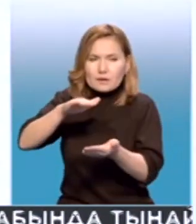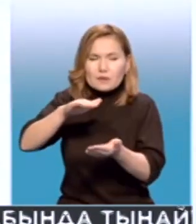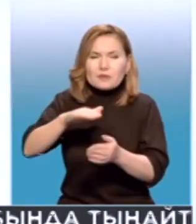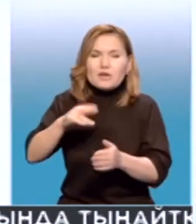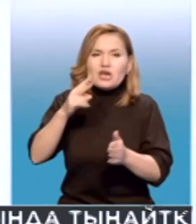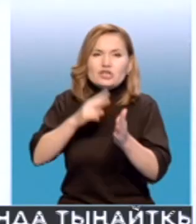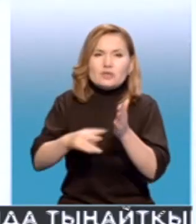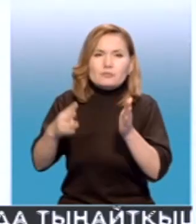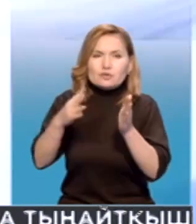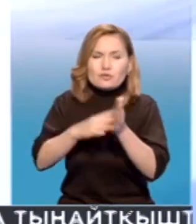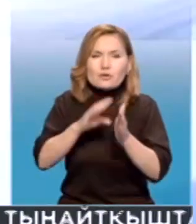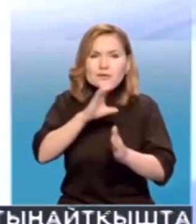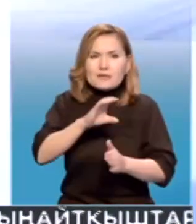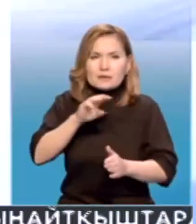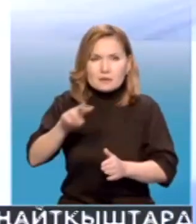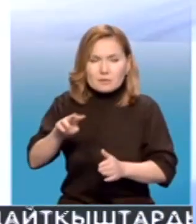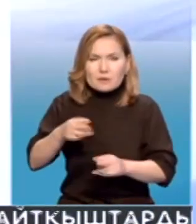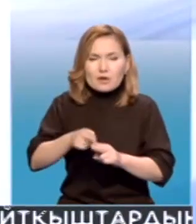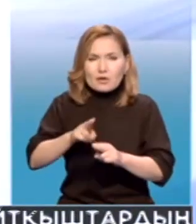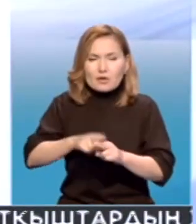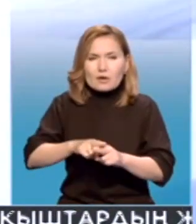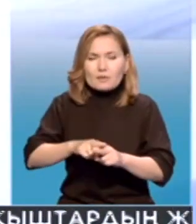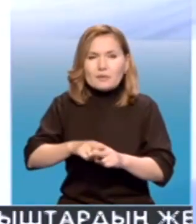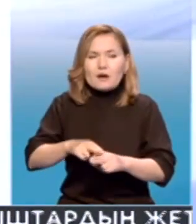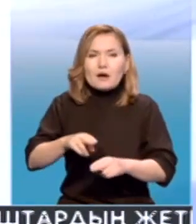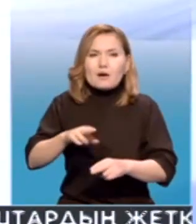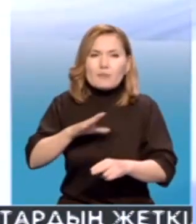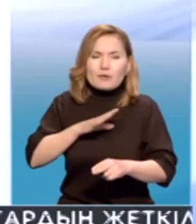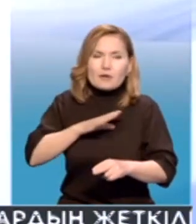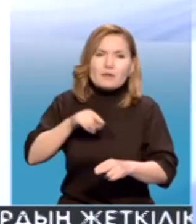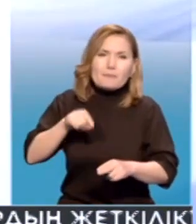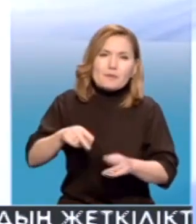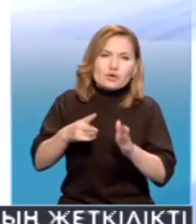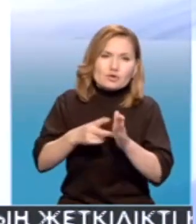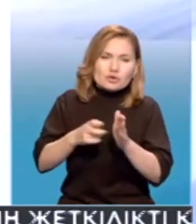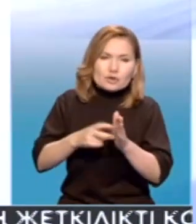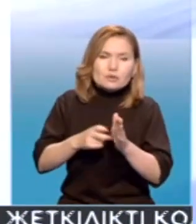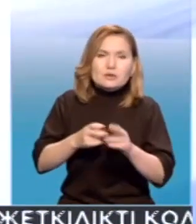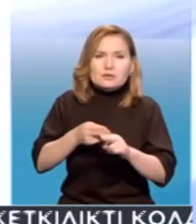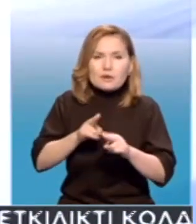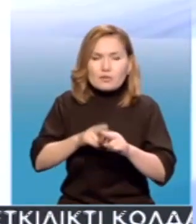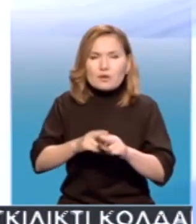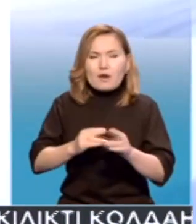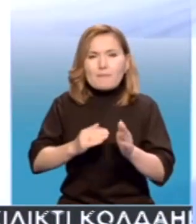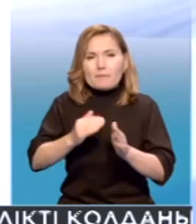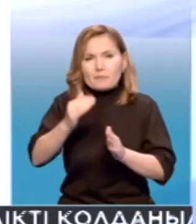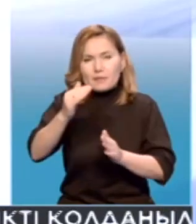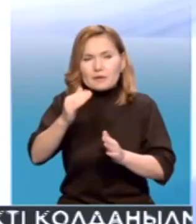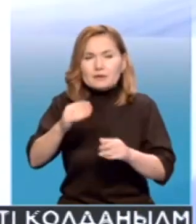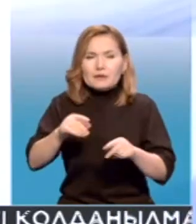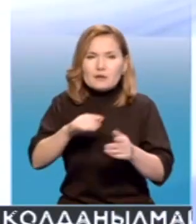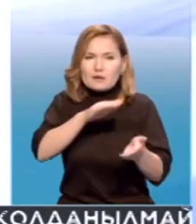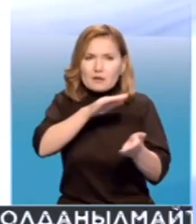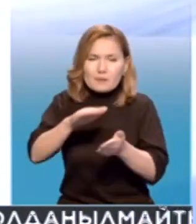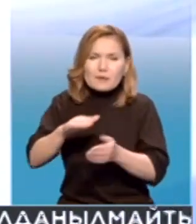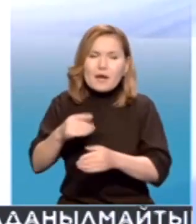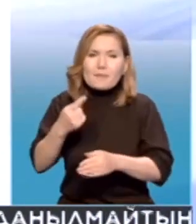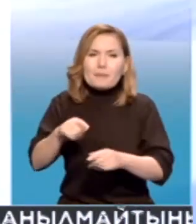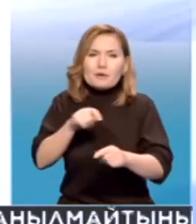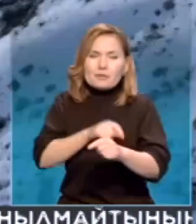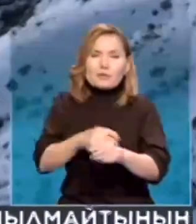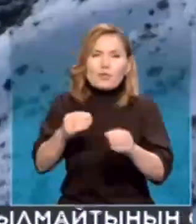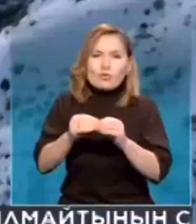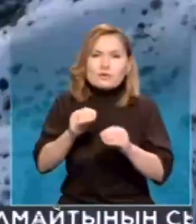79 сантиметр. Бұдан жоғары 1750-де, бұдан да қардың биіктігі 1 метр 10 сантиметр